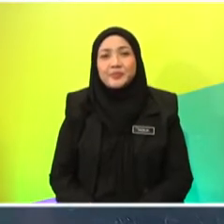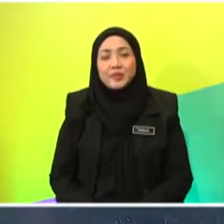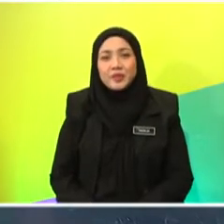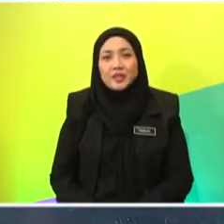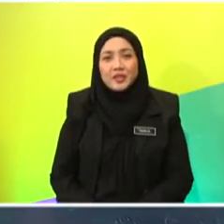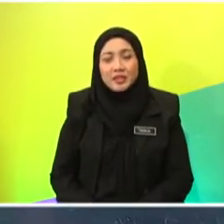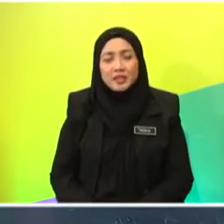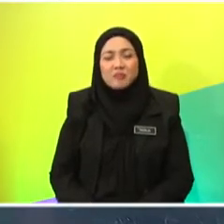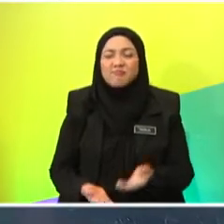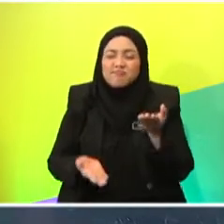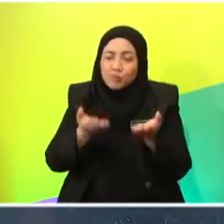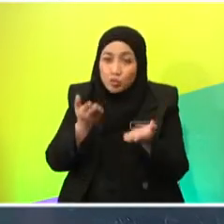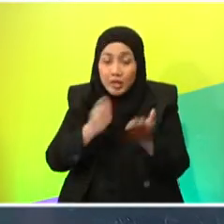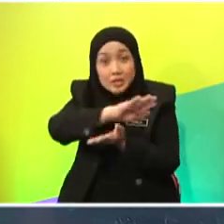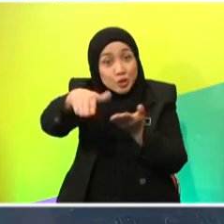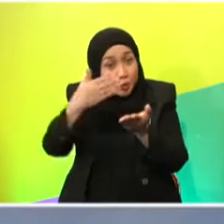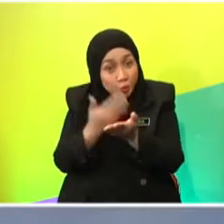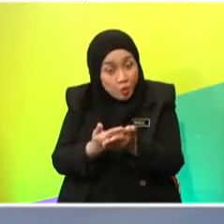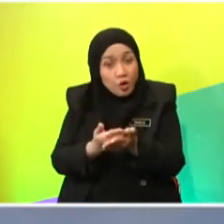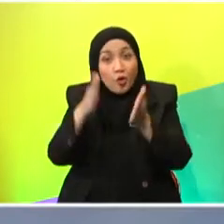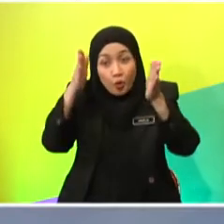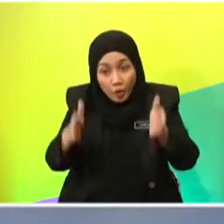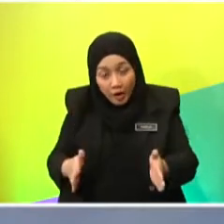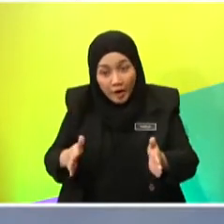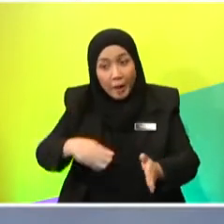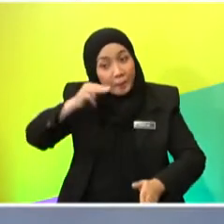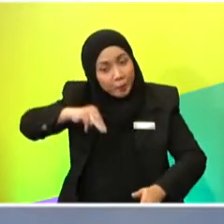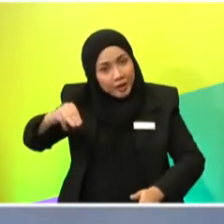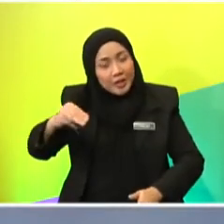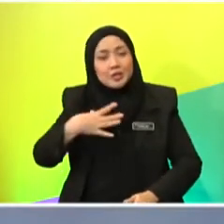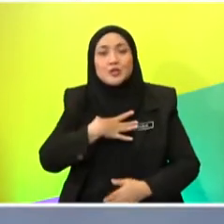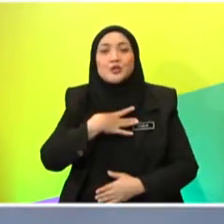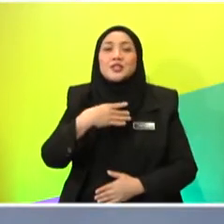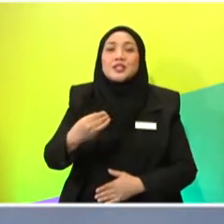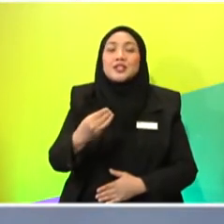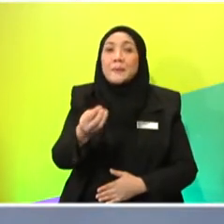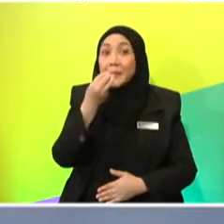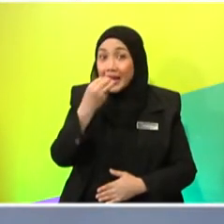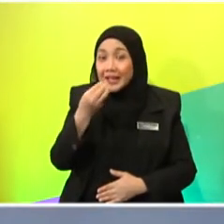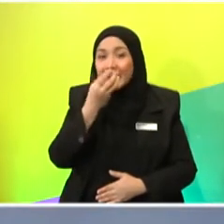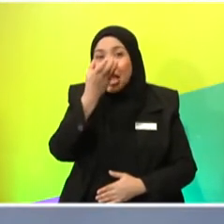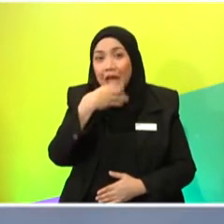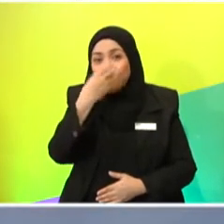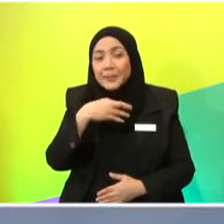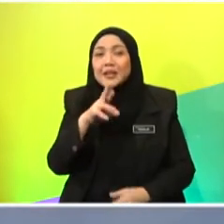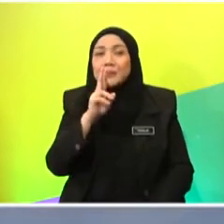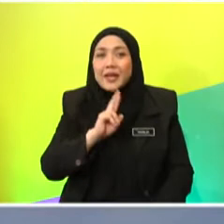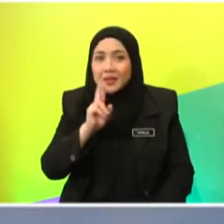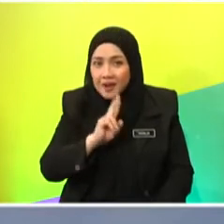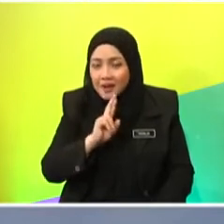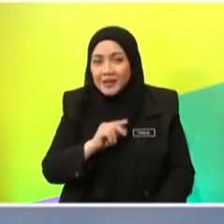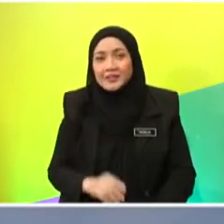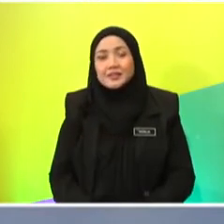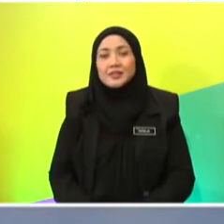cukup merah kucing Gowa ini masih juga suka yang warna merah tanyain masih jadi charger yang